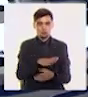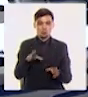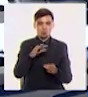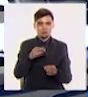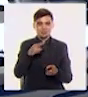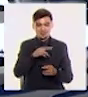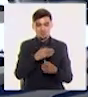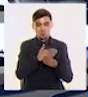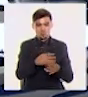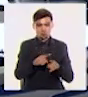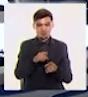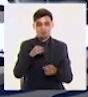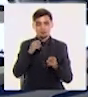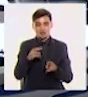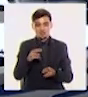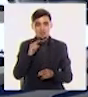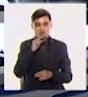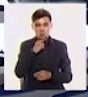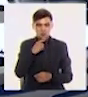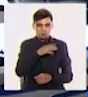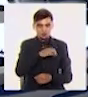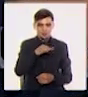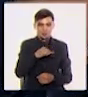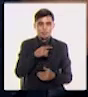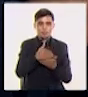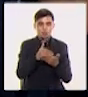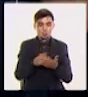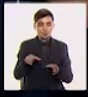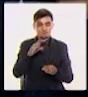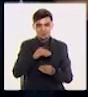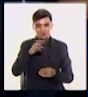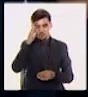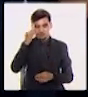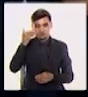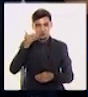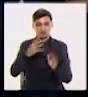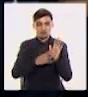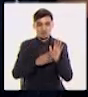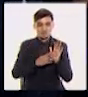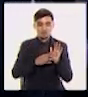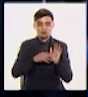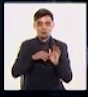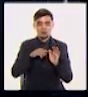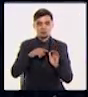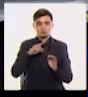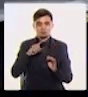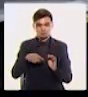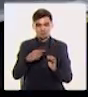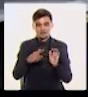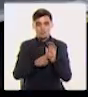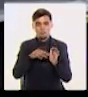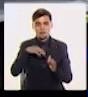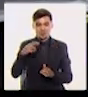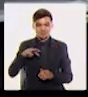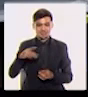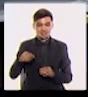Соңғысы қарапайым заттар экономикасы деп аталады. Бұл бағдарламалардың барлығына мемлекеттен 9,7 миллиард теңге бөлініп отыр.